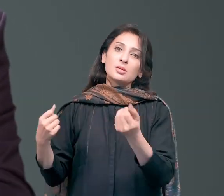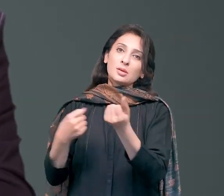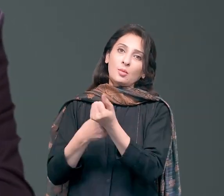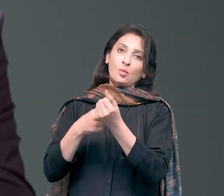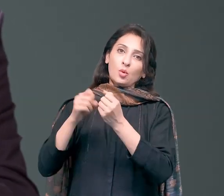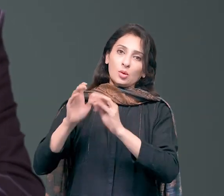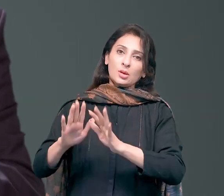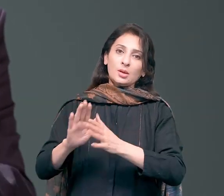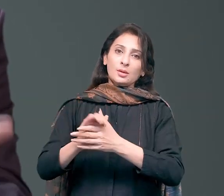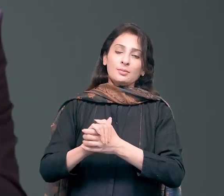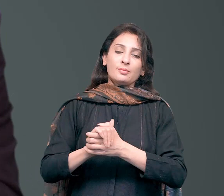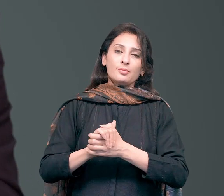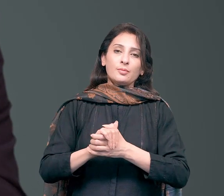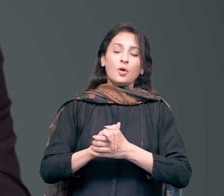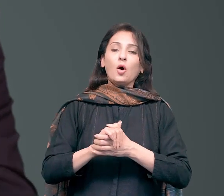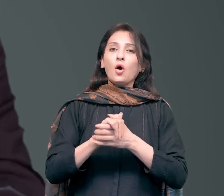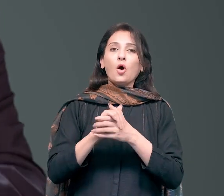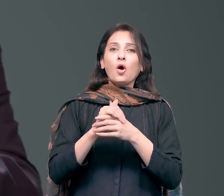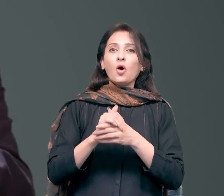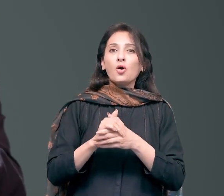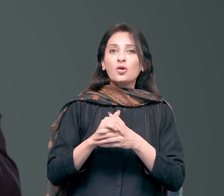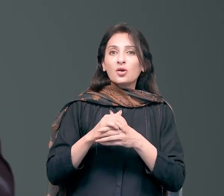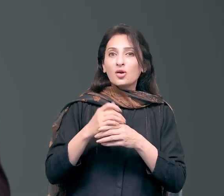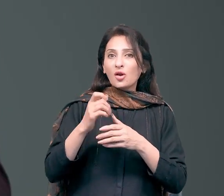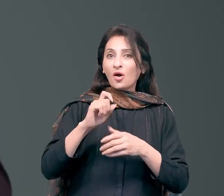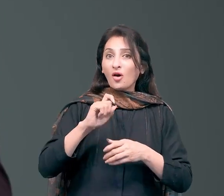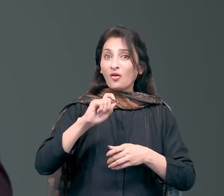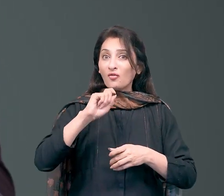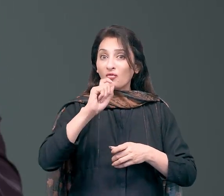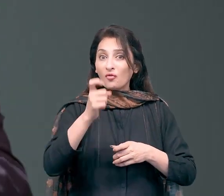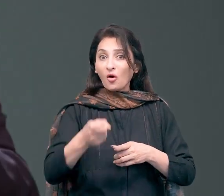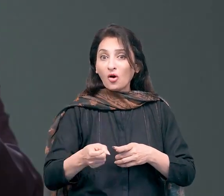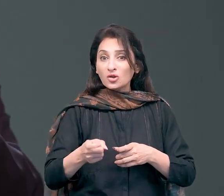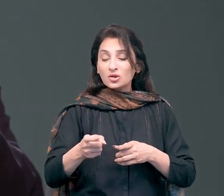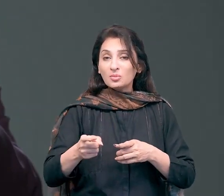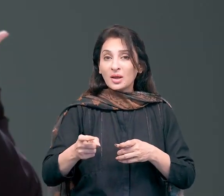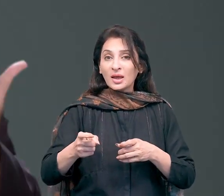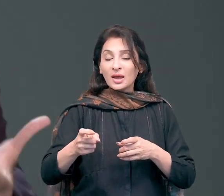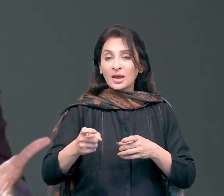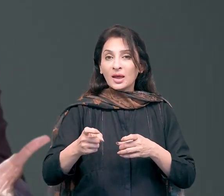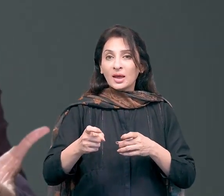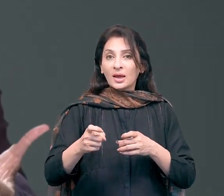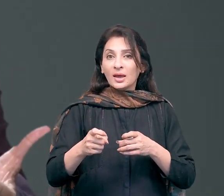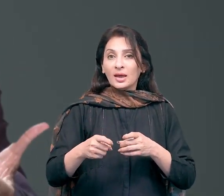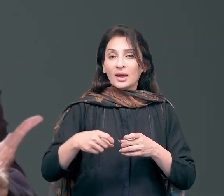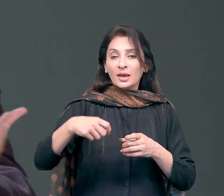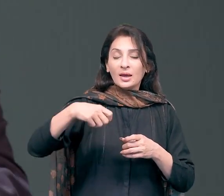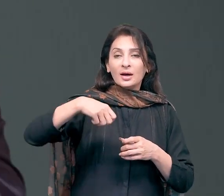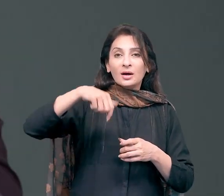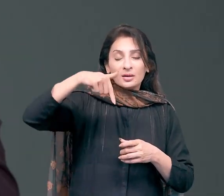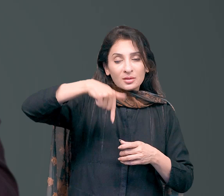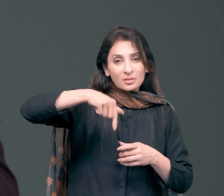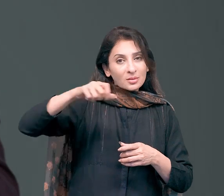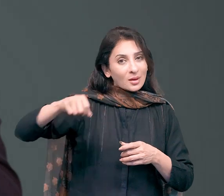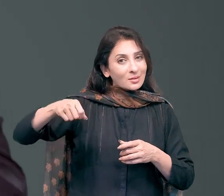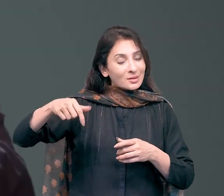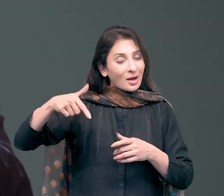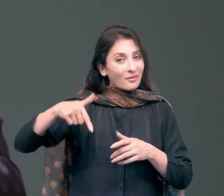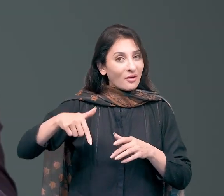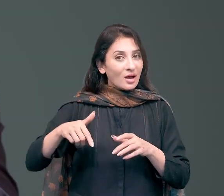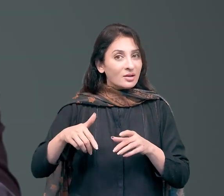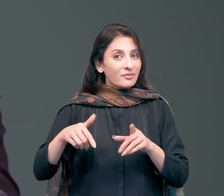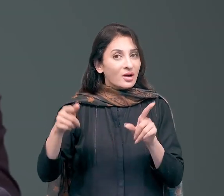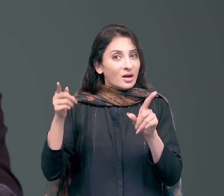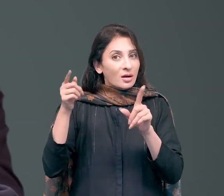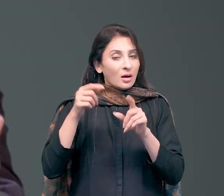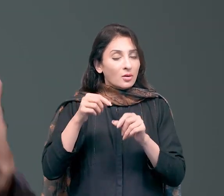ہندوستانی فوج میں مسلمان تھے۔ اس کا بھی ایک اور ایڈوانٹیج یہ تھا کہ تقریباً 60 to 65%